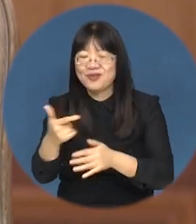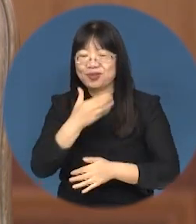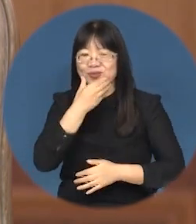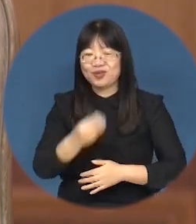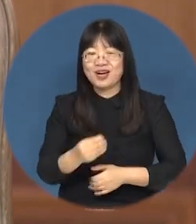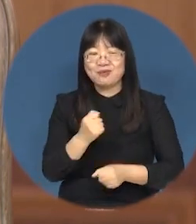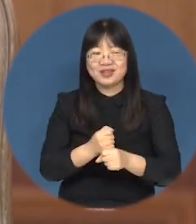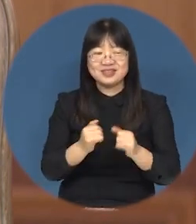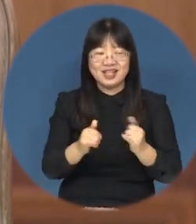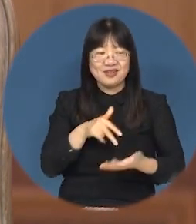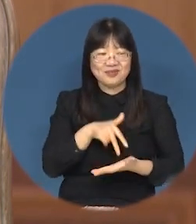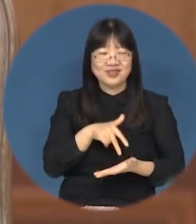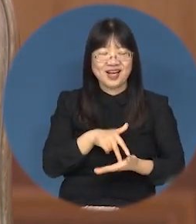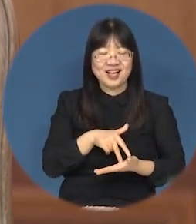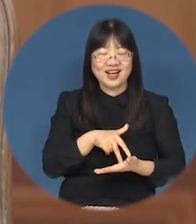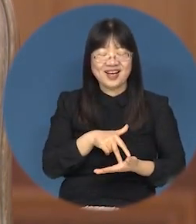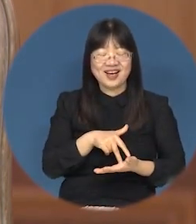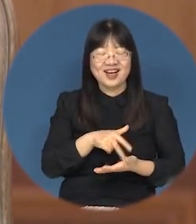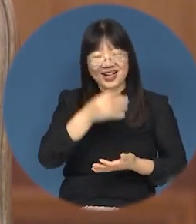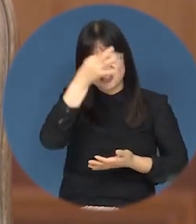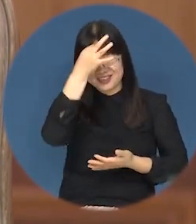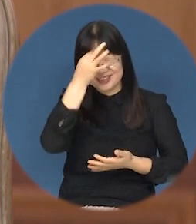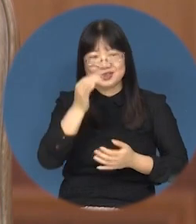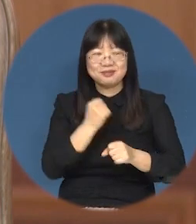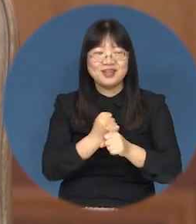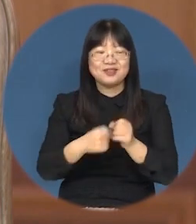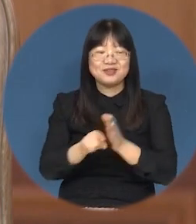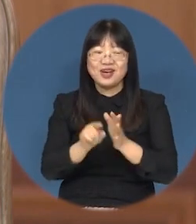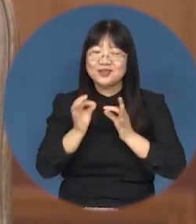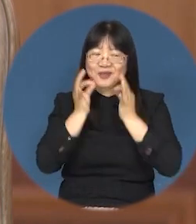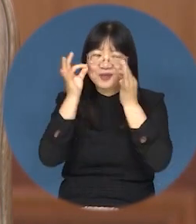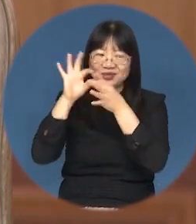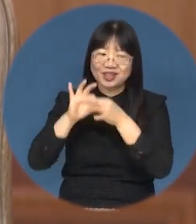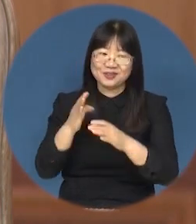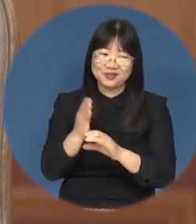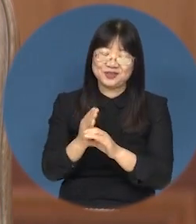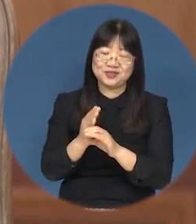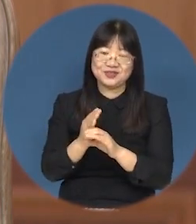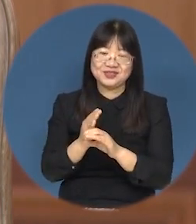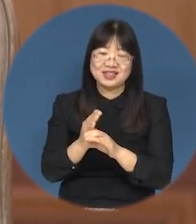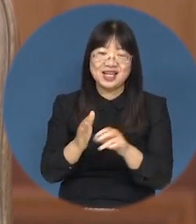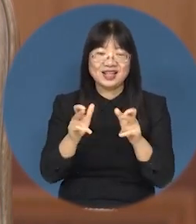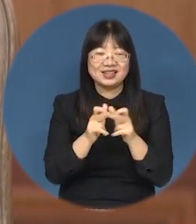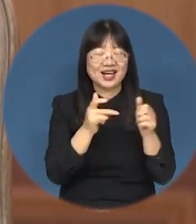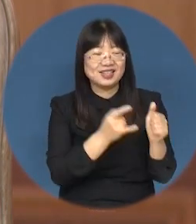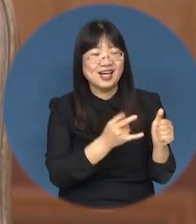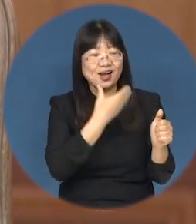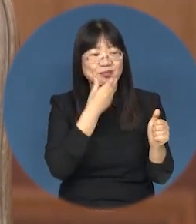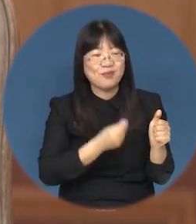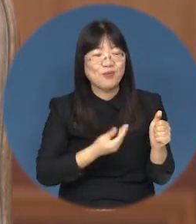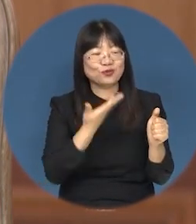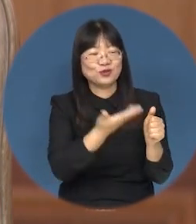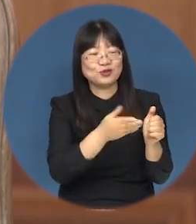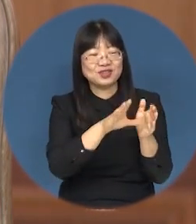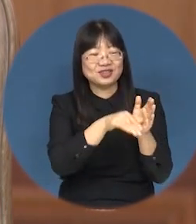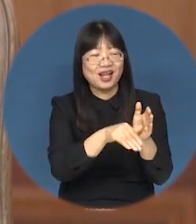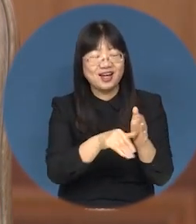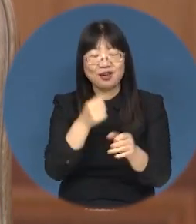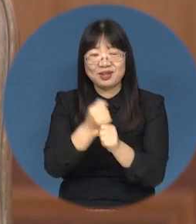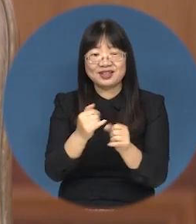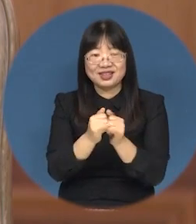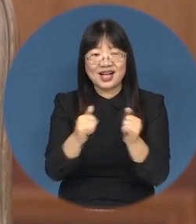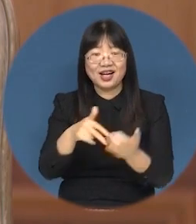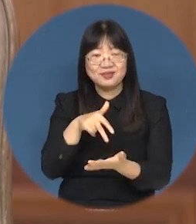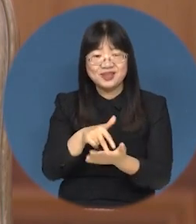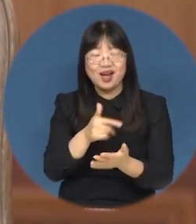입장에서는 뭐든지 개발하려고 노력을, 그렇죠. 한번 해보지 않겠어요? 그래서요. 근데 그런 어떤 장애인들한테 행복감을 줬을 때, 제작하는